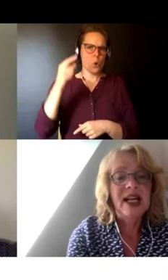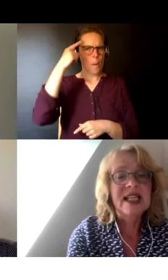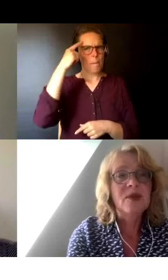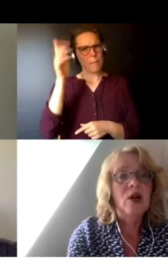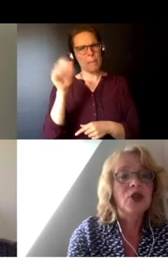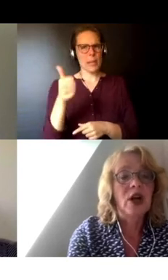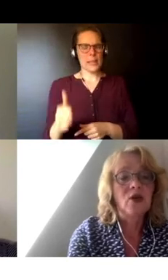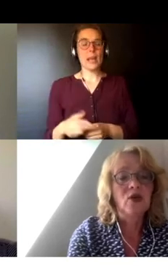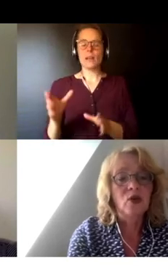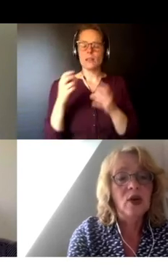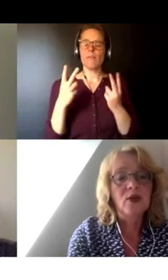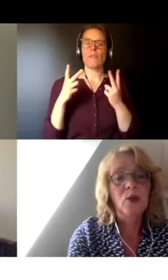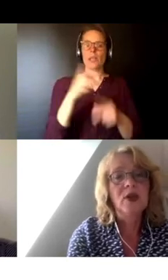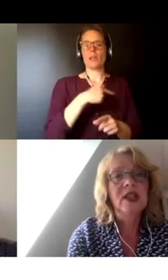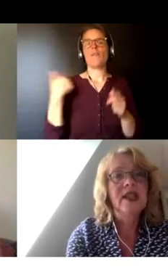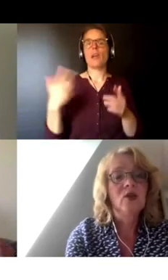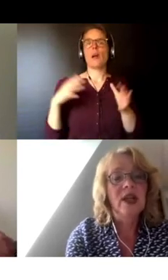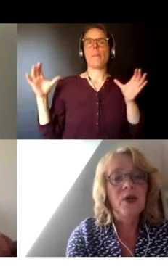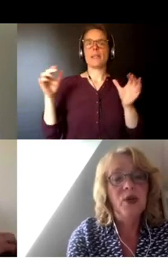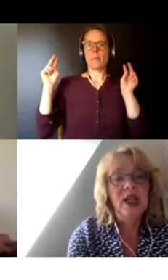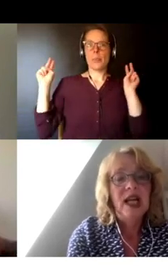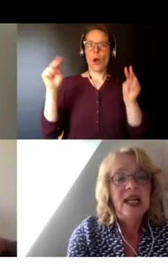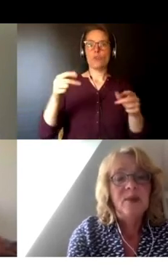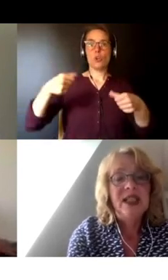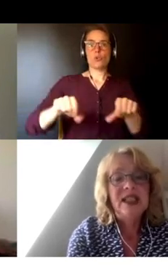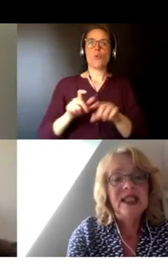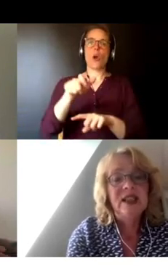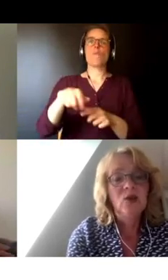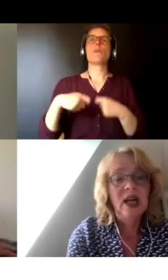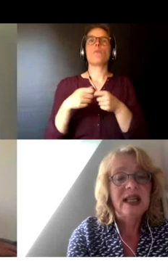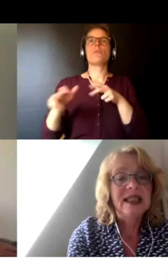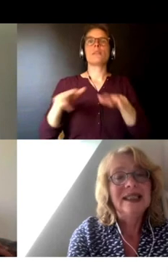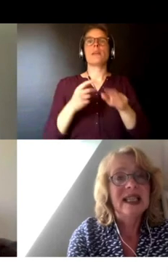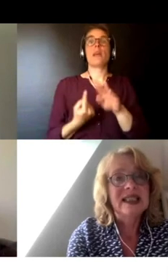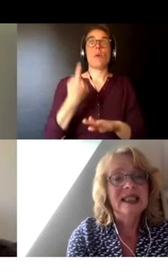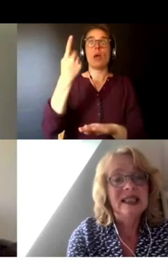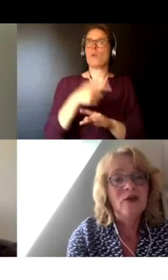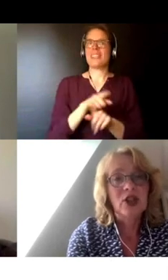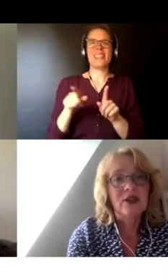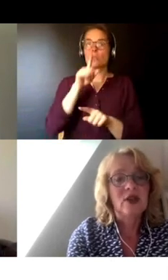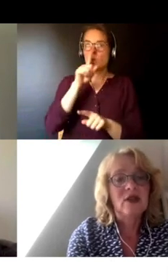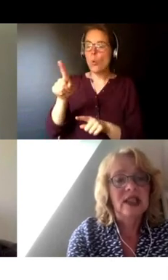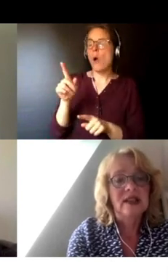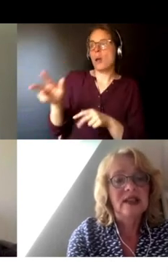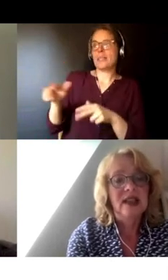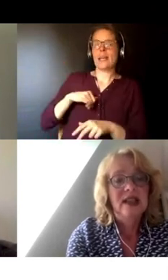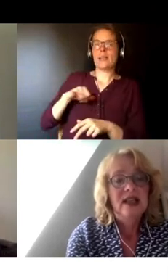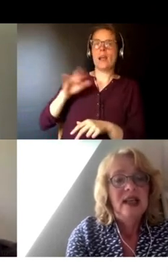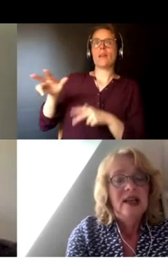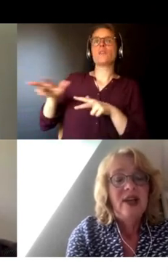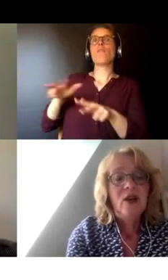alle gemeinsam drauf schauen und Druck auf die Bundesregierung erhöhen, damit die sich nicht nur an den Interessen der Wirtschaft